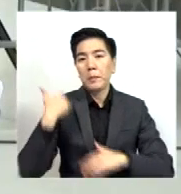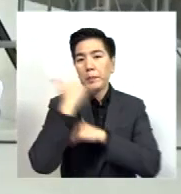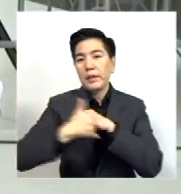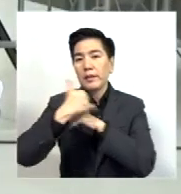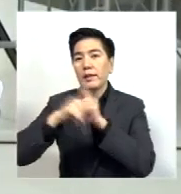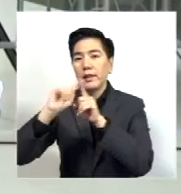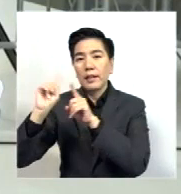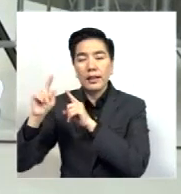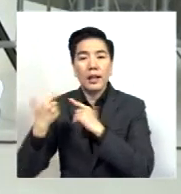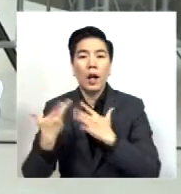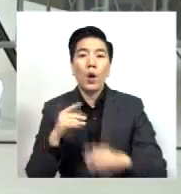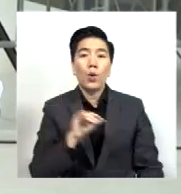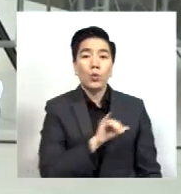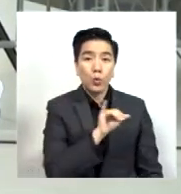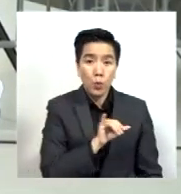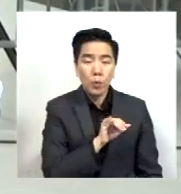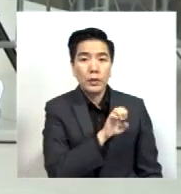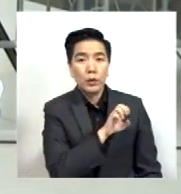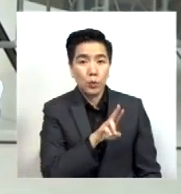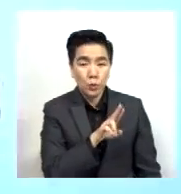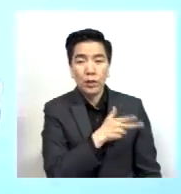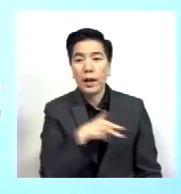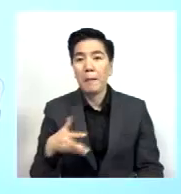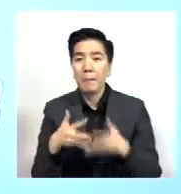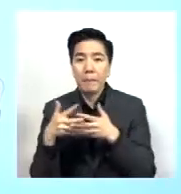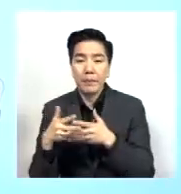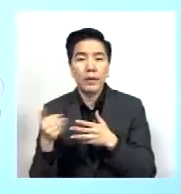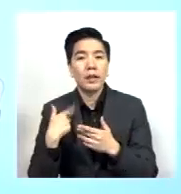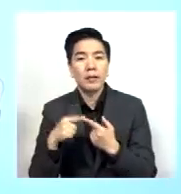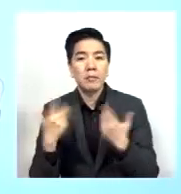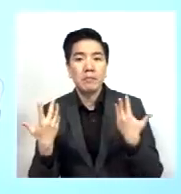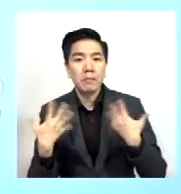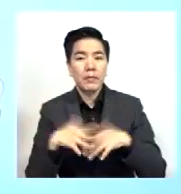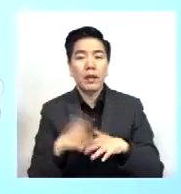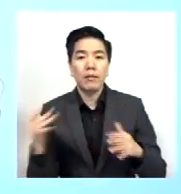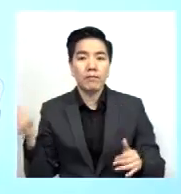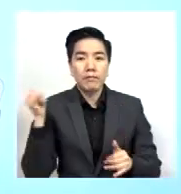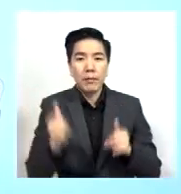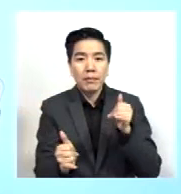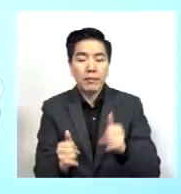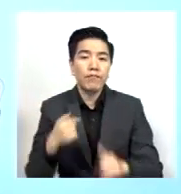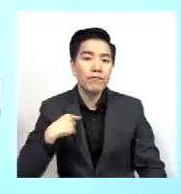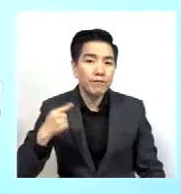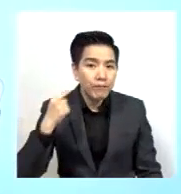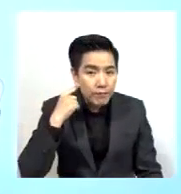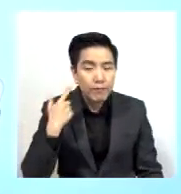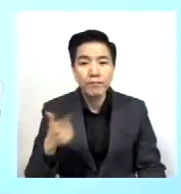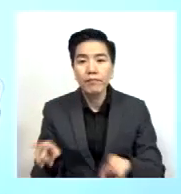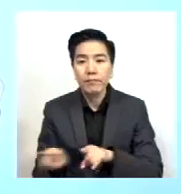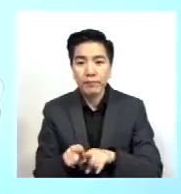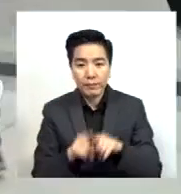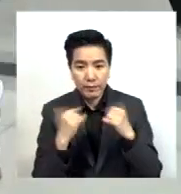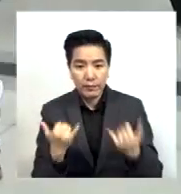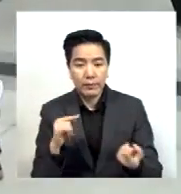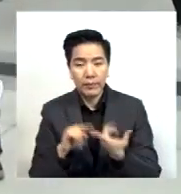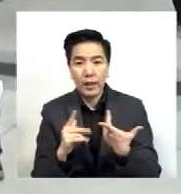นะคะทั้งสหภาพยุโรปหรือ EU และสถานทูตสหรัฐก็ได้มีการประสานขอเข้ารับฟังการอ่านคำวินิจฉัยด้วยนะคะขณะ